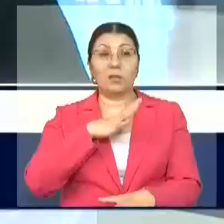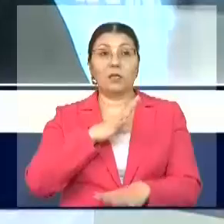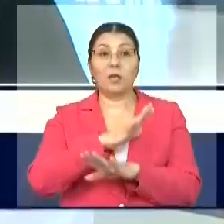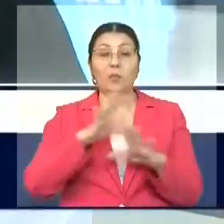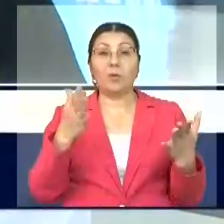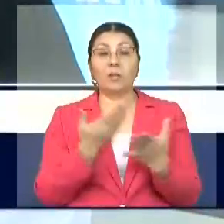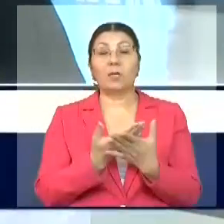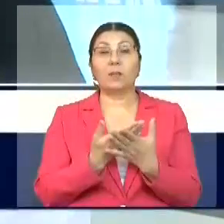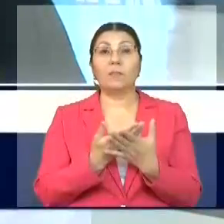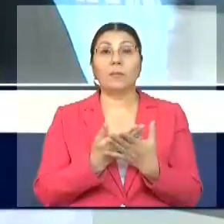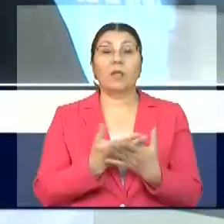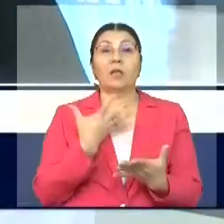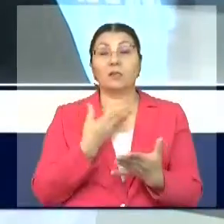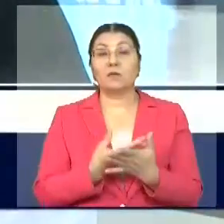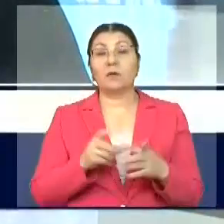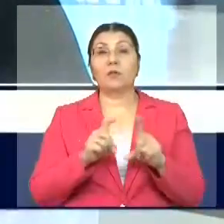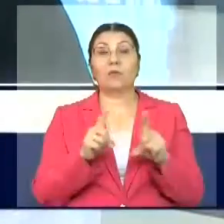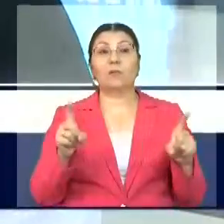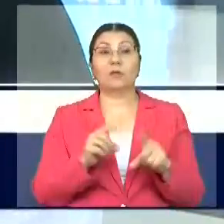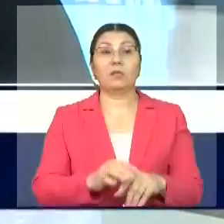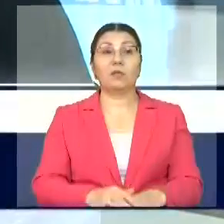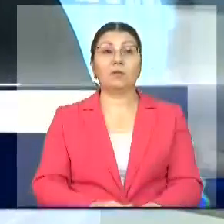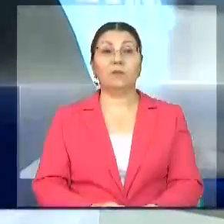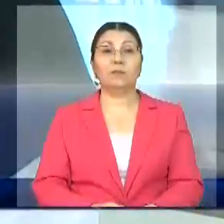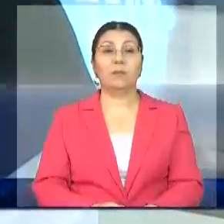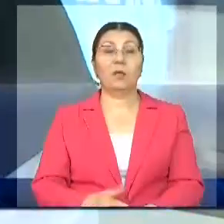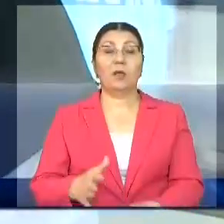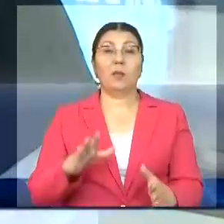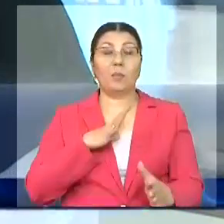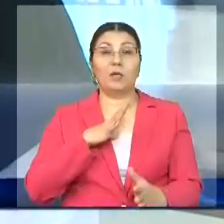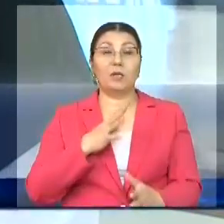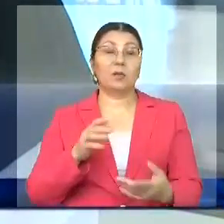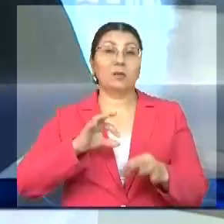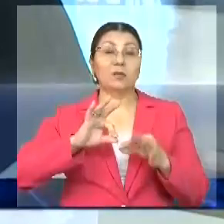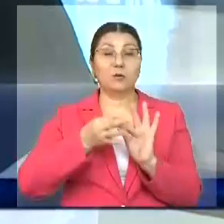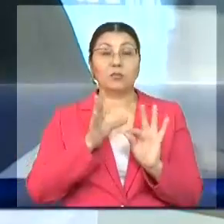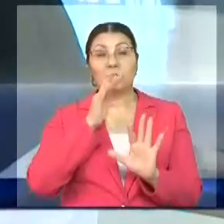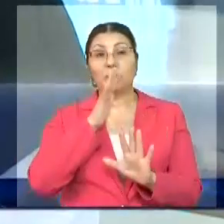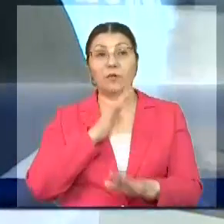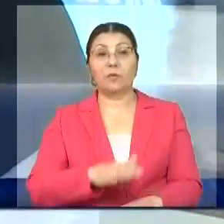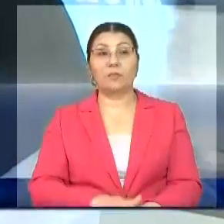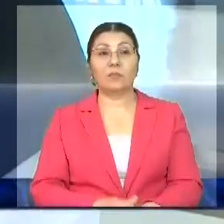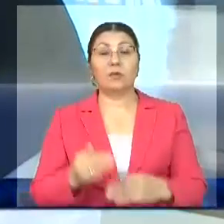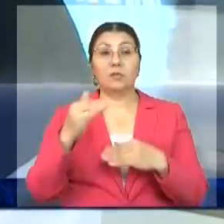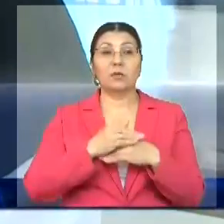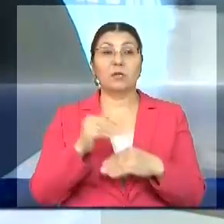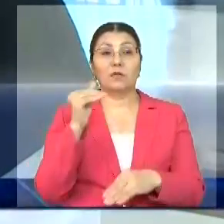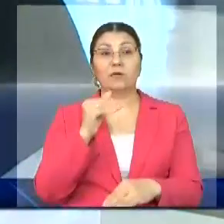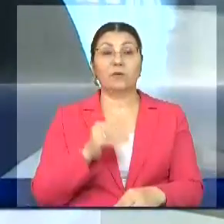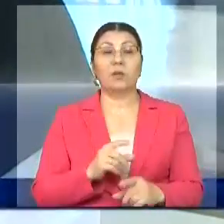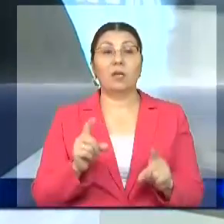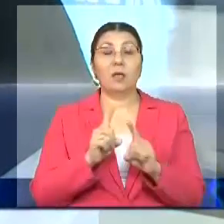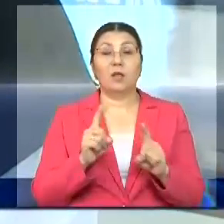подвальных помещениях. Это было буквально 2-3 кабинета. Был период, когда закрывалась филармония из-за того,